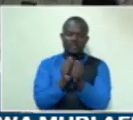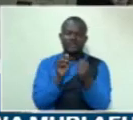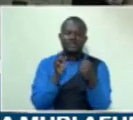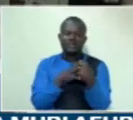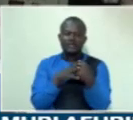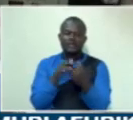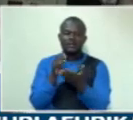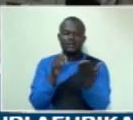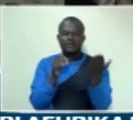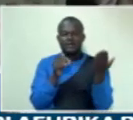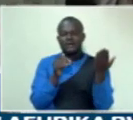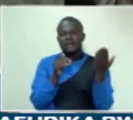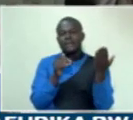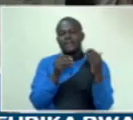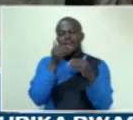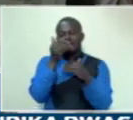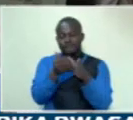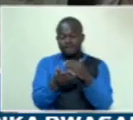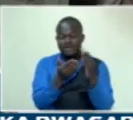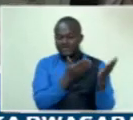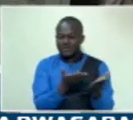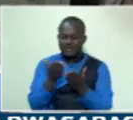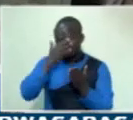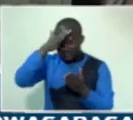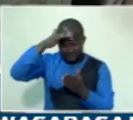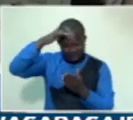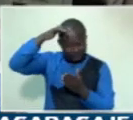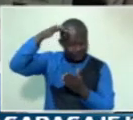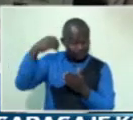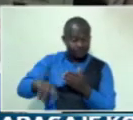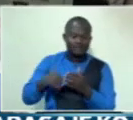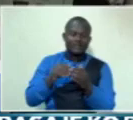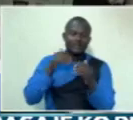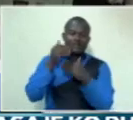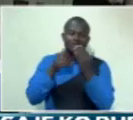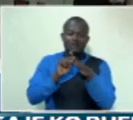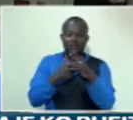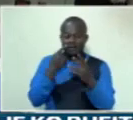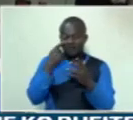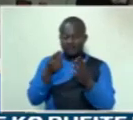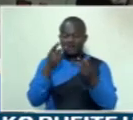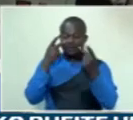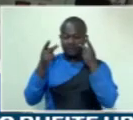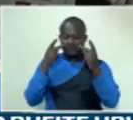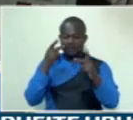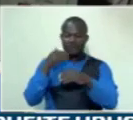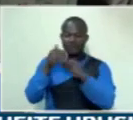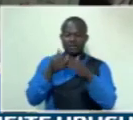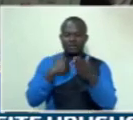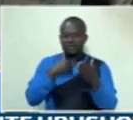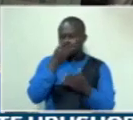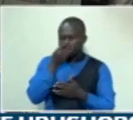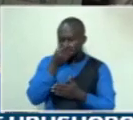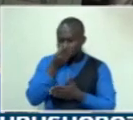ngabanye numva naniwe kubyakira ntangira kubona n'ibimenyetso ntangira kugira